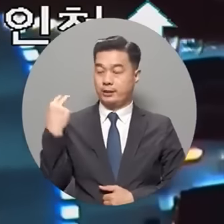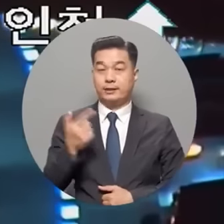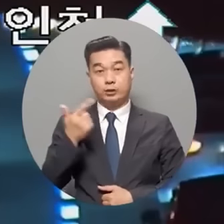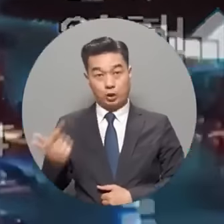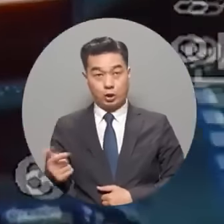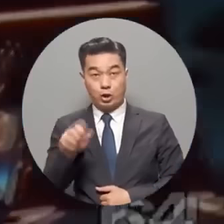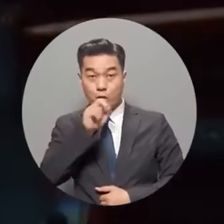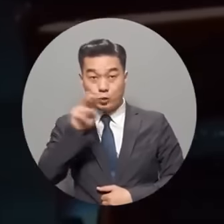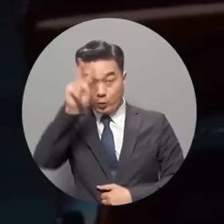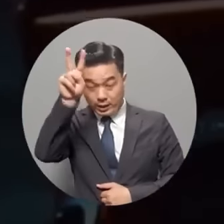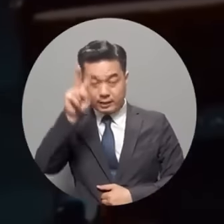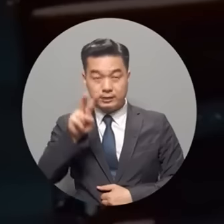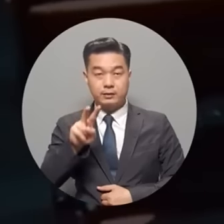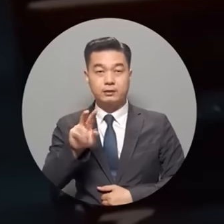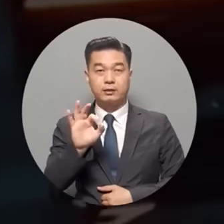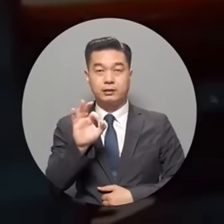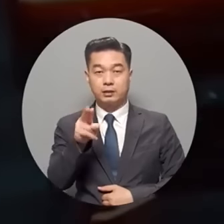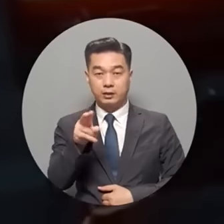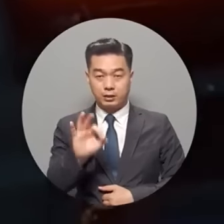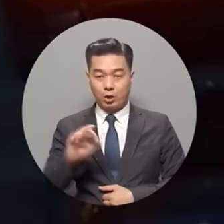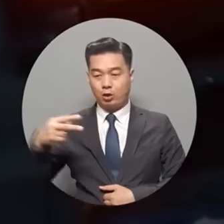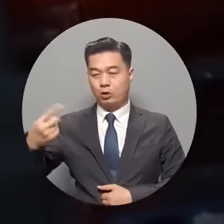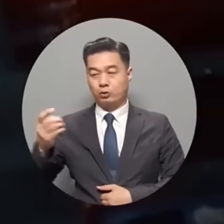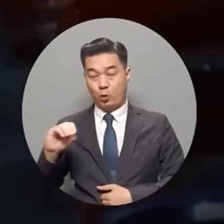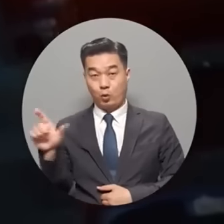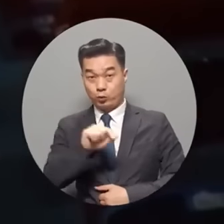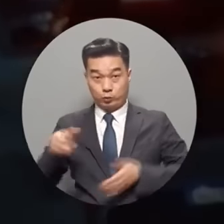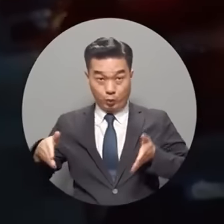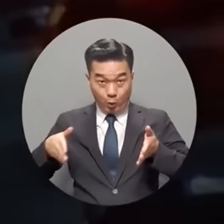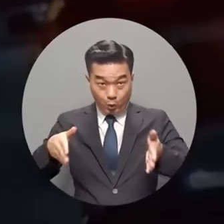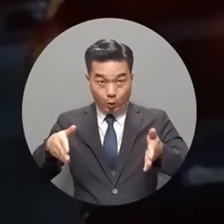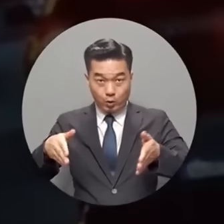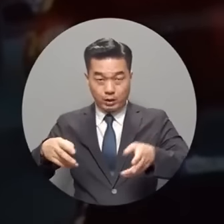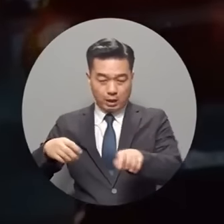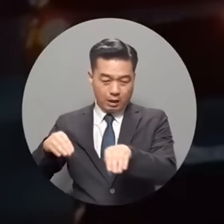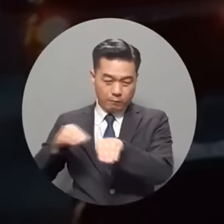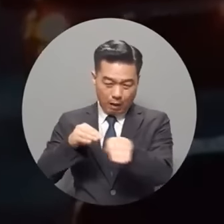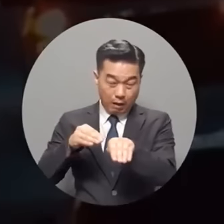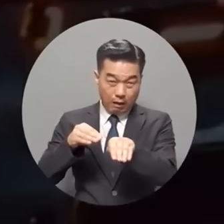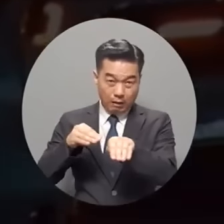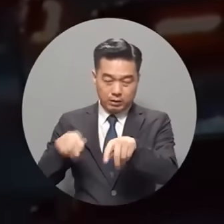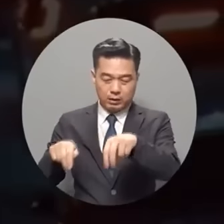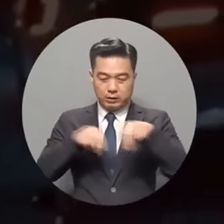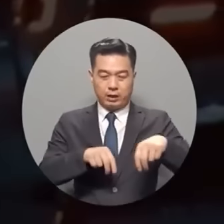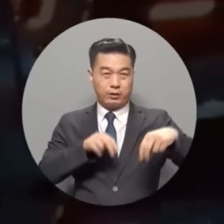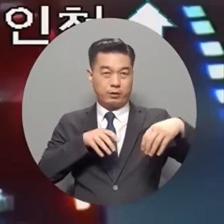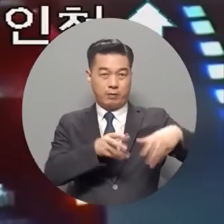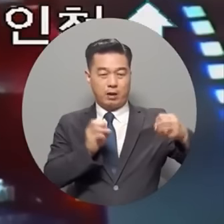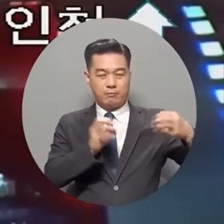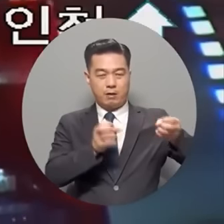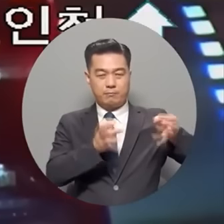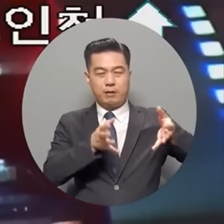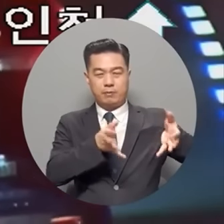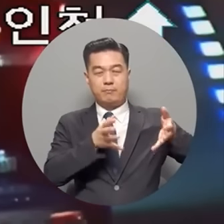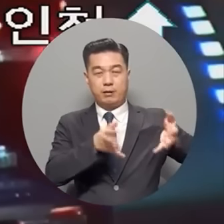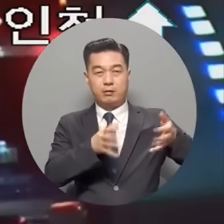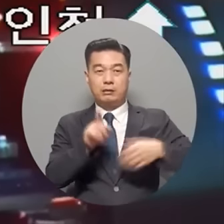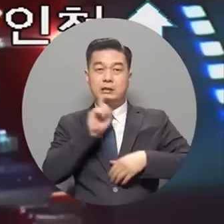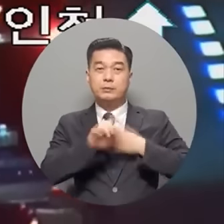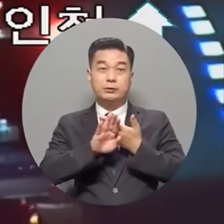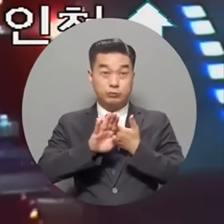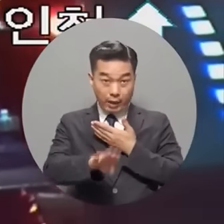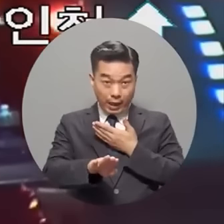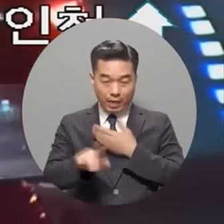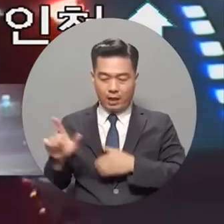용인시 영동고속도로 사고 수습을 위해 차에서 내린 사람들이 중앙분리대 쪽에서 있습니다 약 10분 뒤